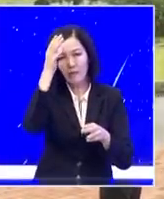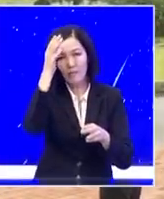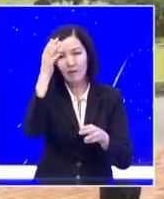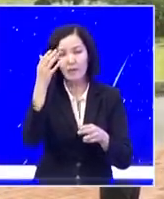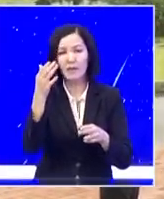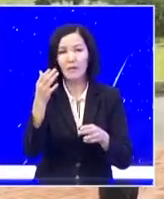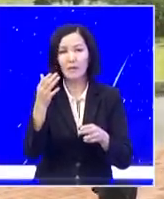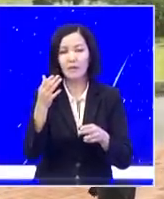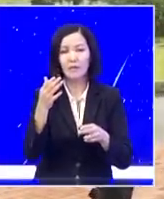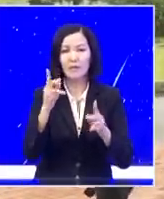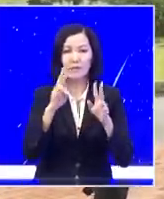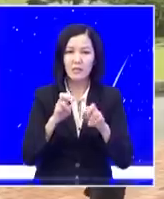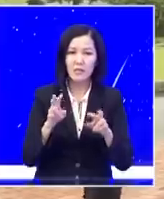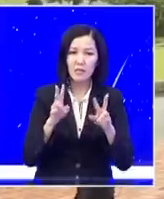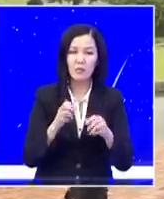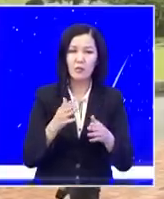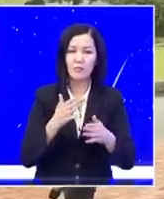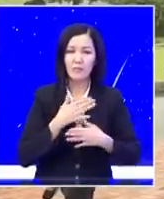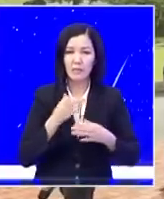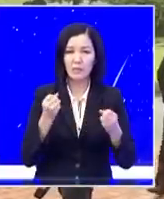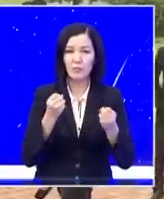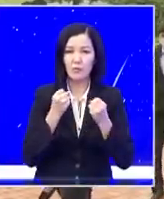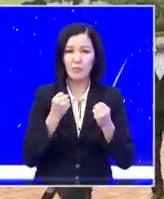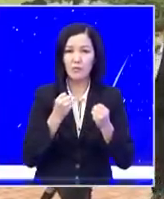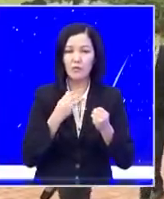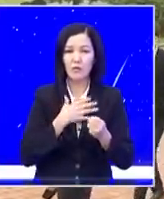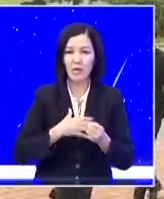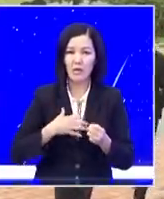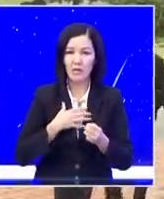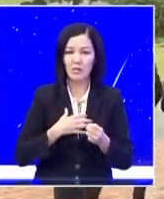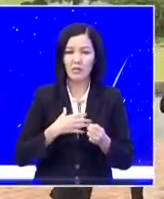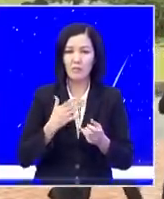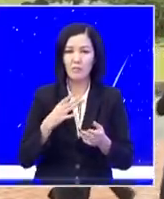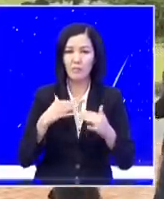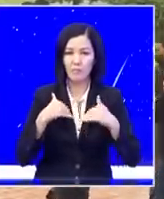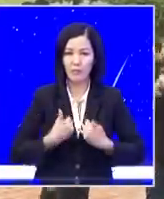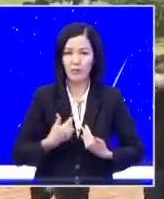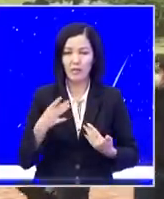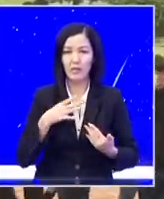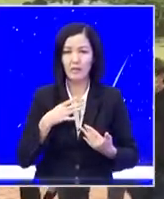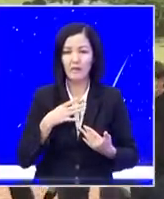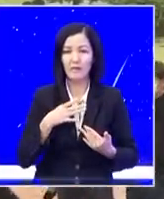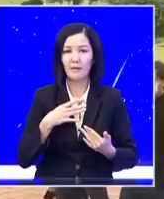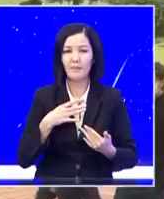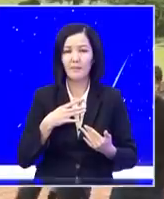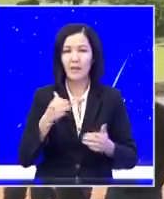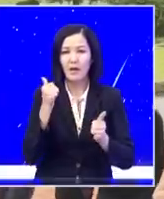әлеуметтік желілерде біздің балуандарымыз қайғырып отыр. Әрқайсысын білетін де, әрқайсысына сөз таба алатын